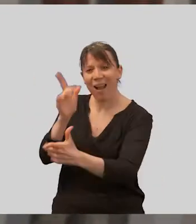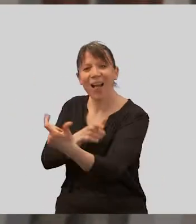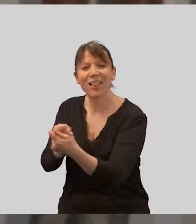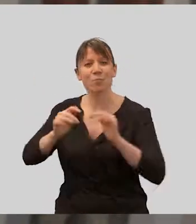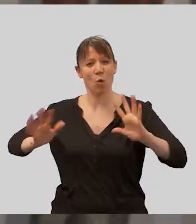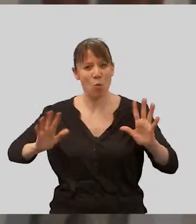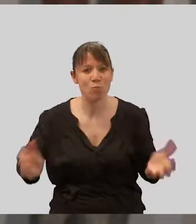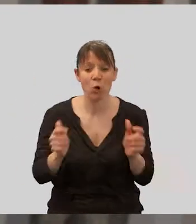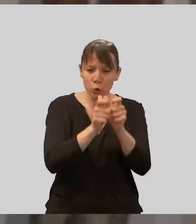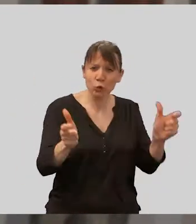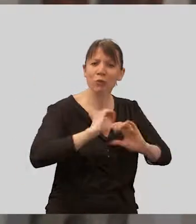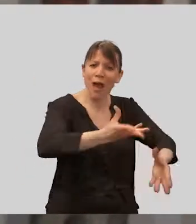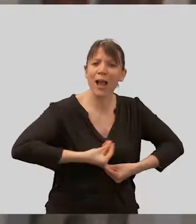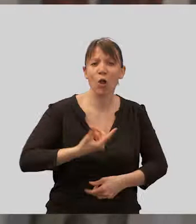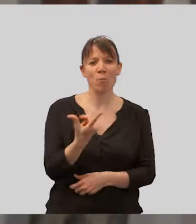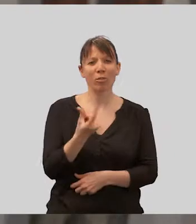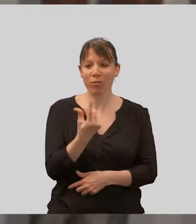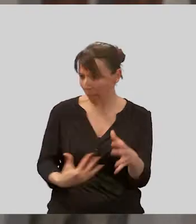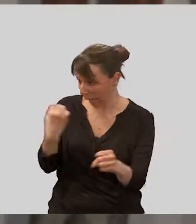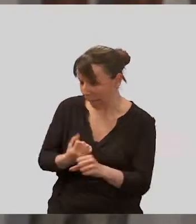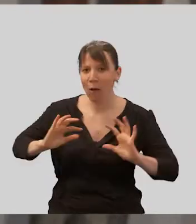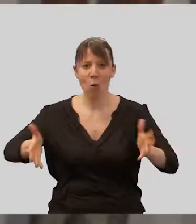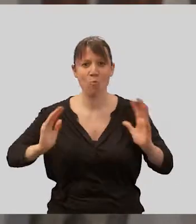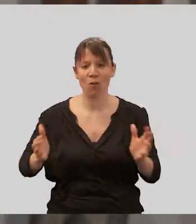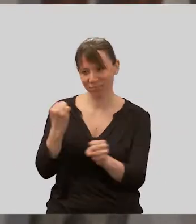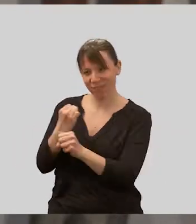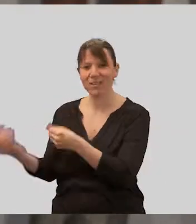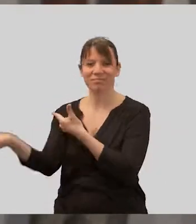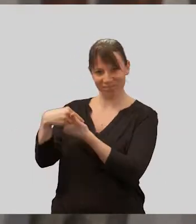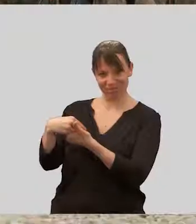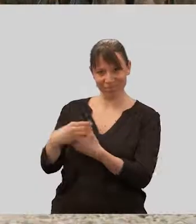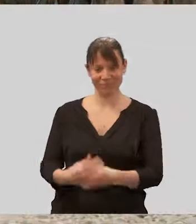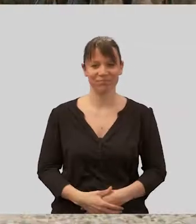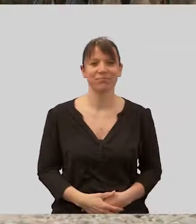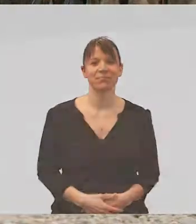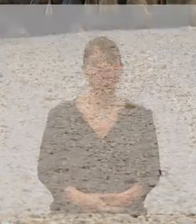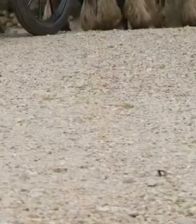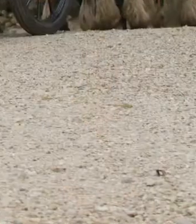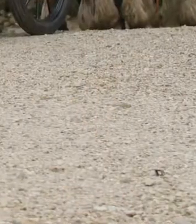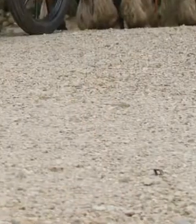moment de l'organisation des sorties adaptées, au moment des partenariats à monter avec les structures d'accueil.